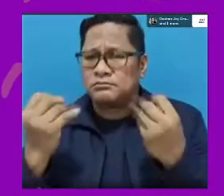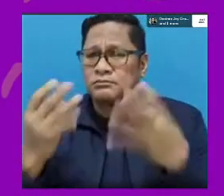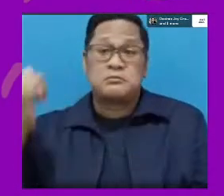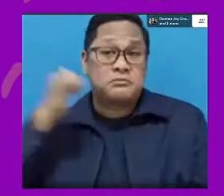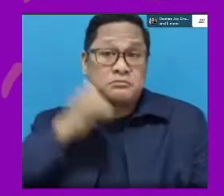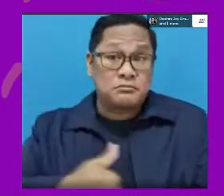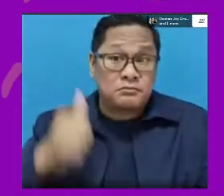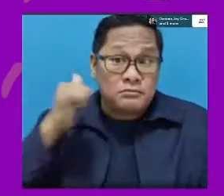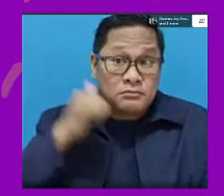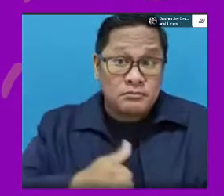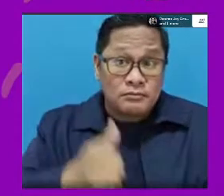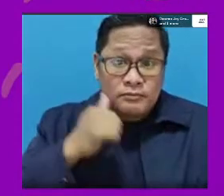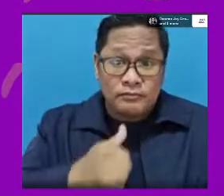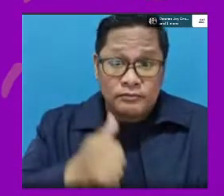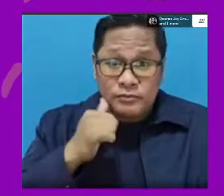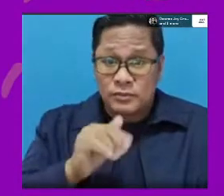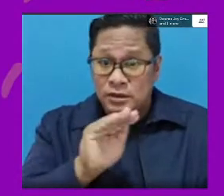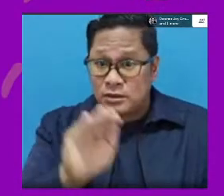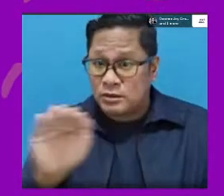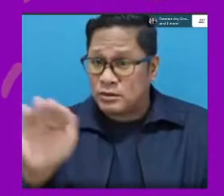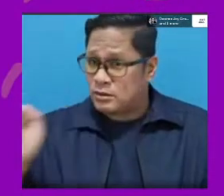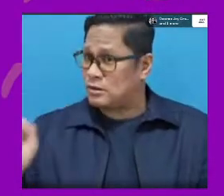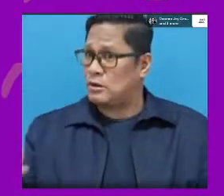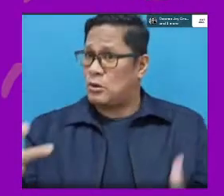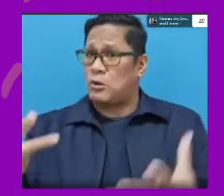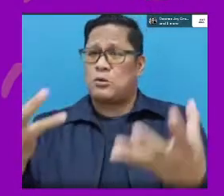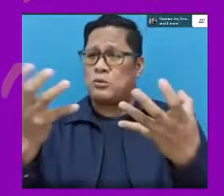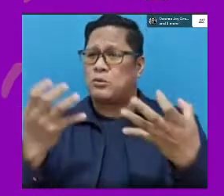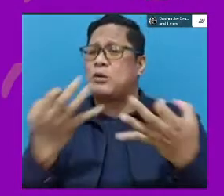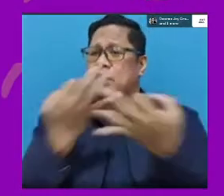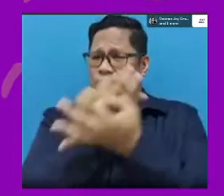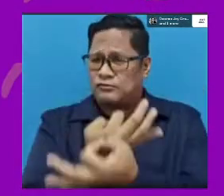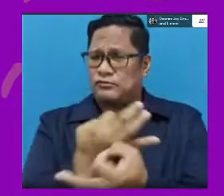ang ngiti na'y lumaya.